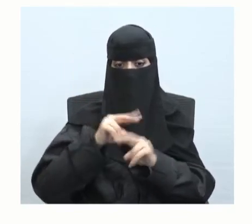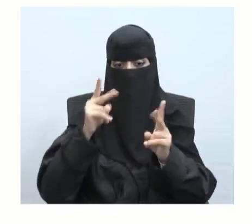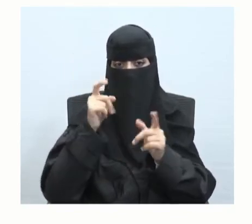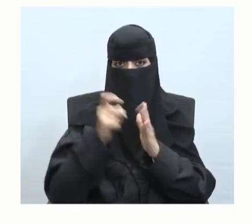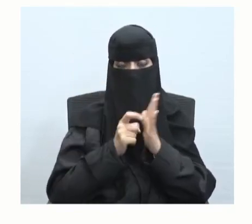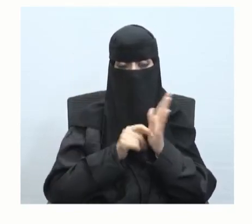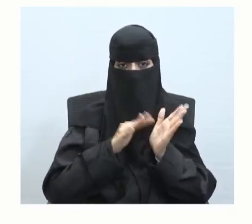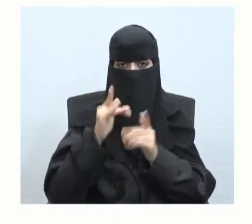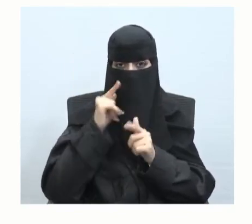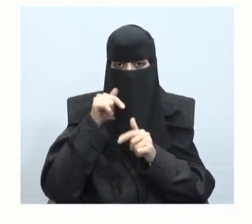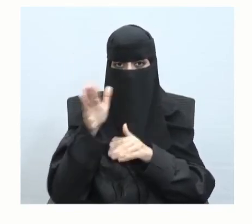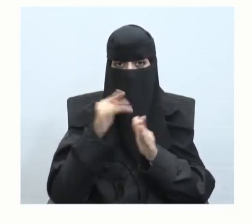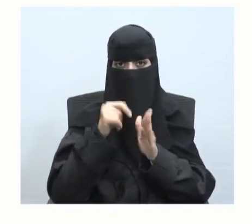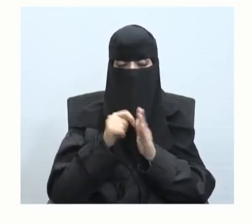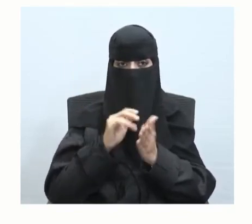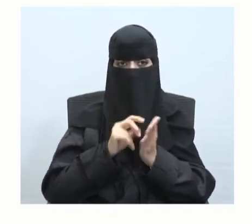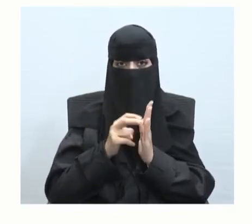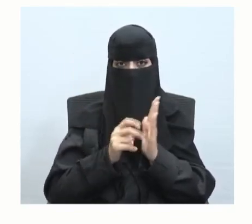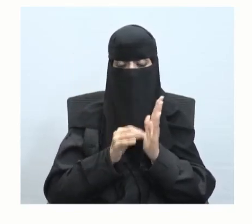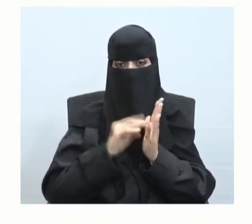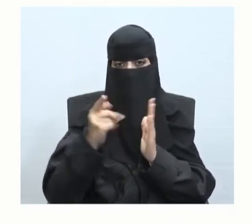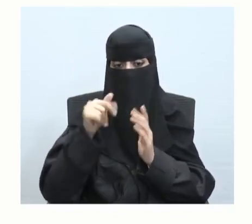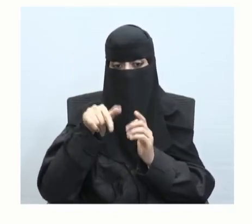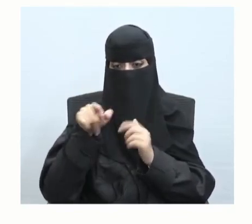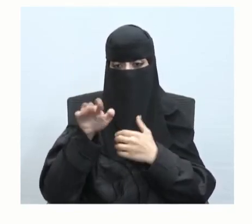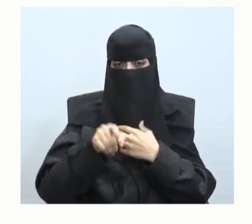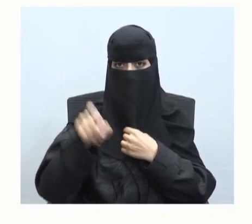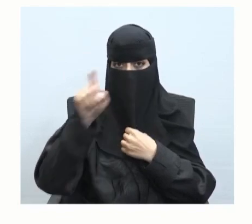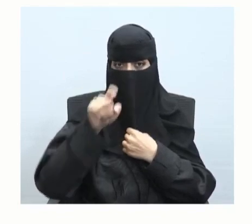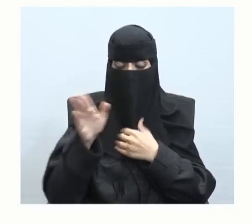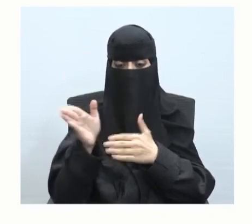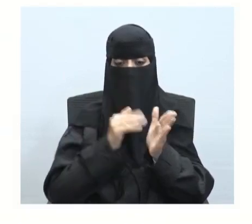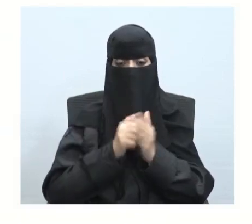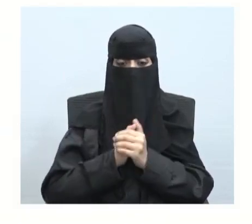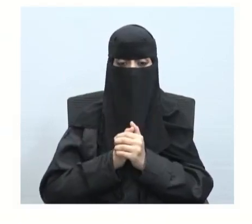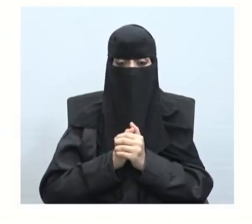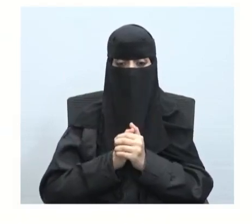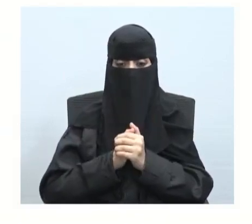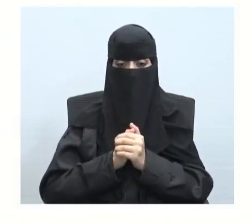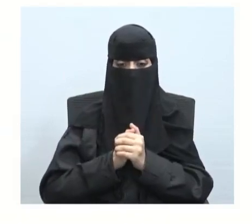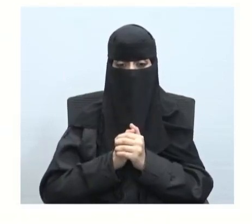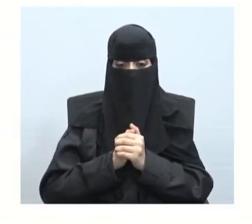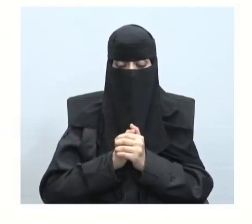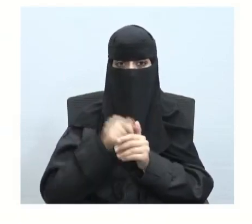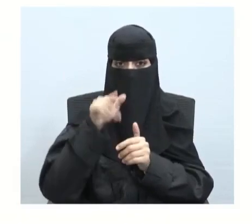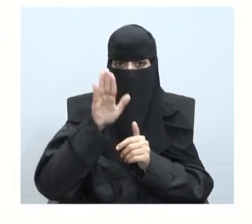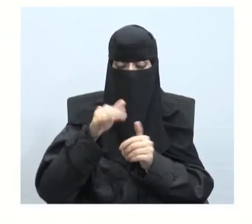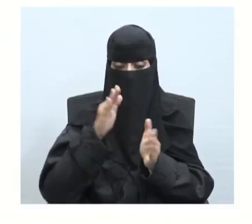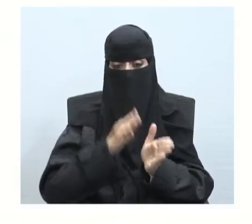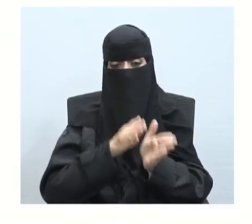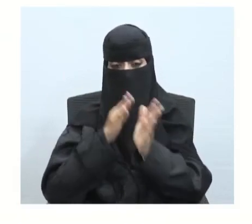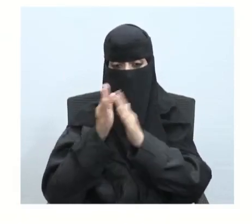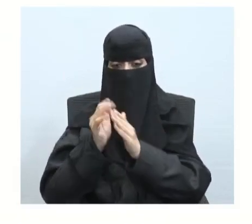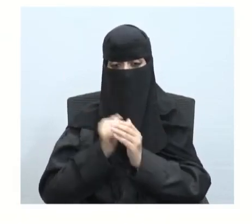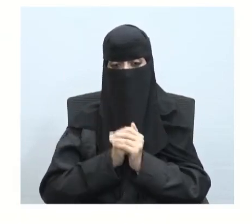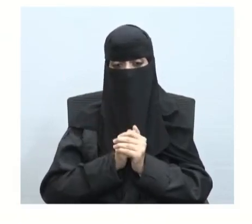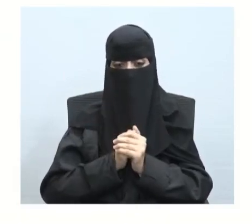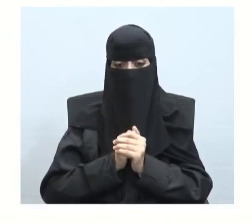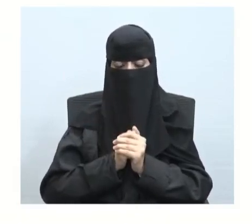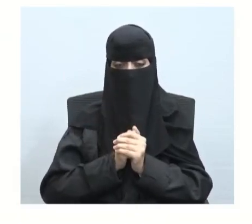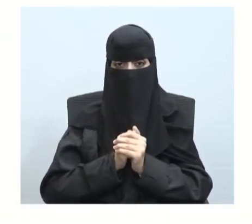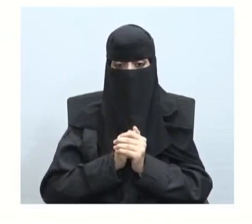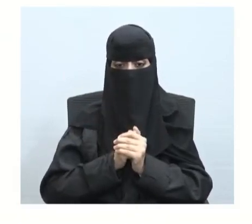انظمه ماذا انظمه الالات هذا بالنسبه لهذا السؤال انتقل الان الى سؤال اخر